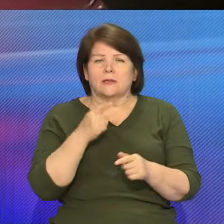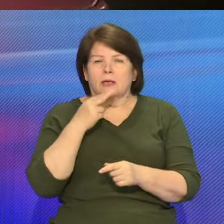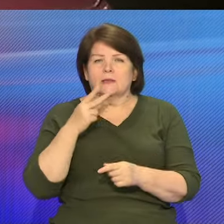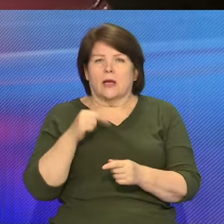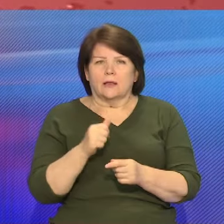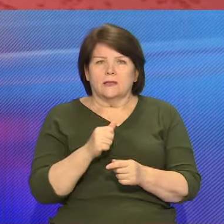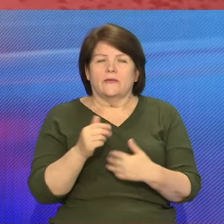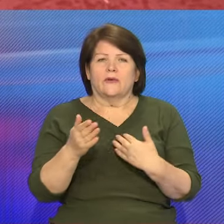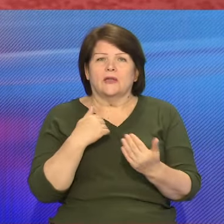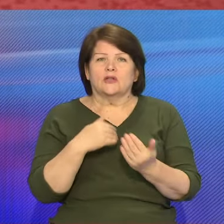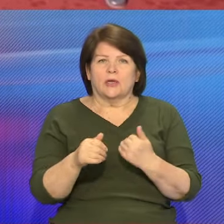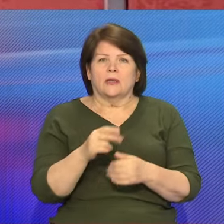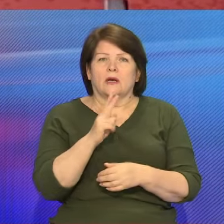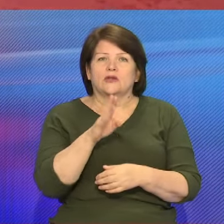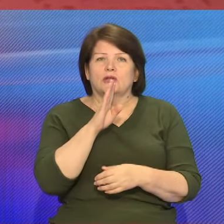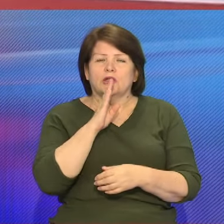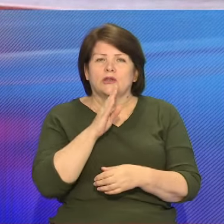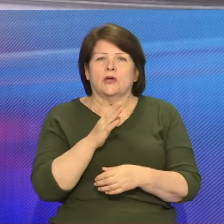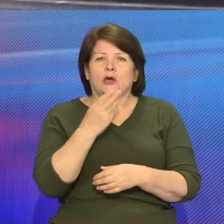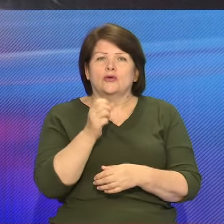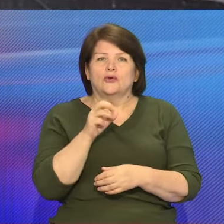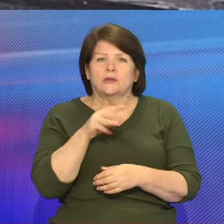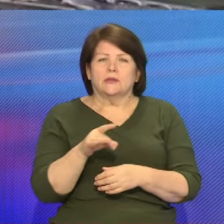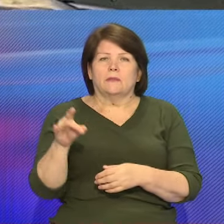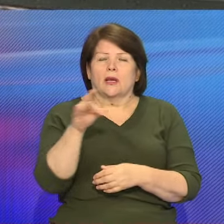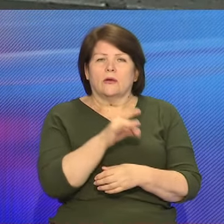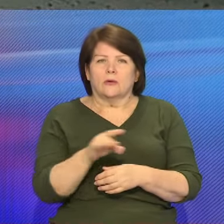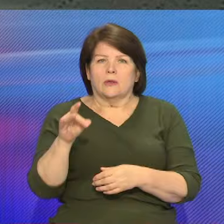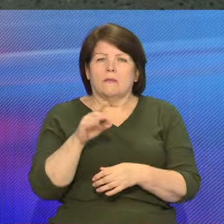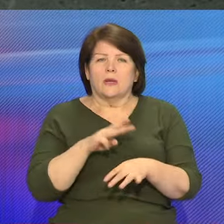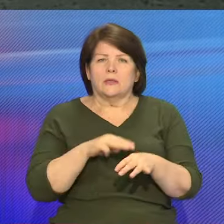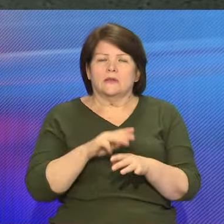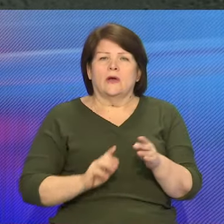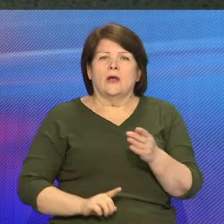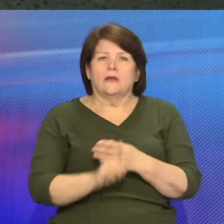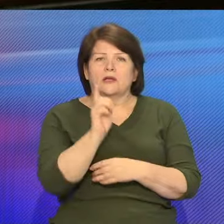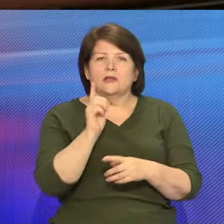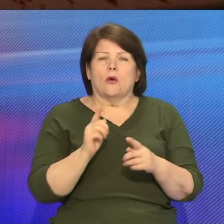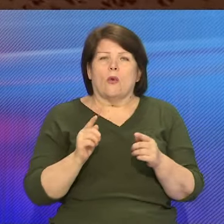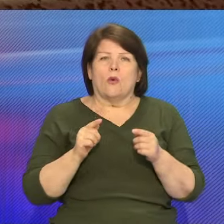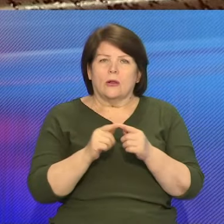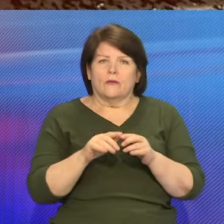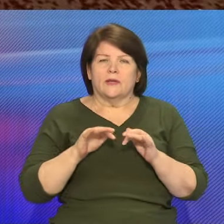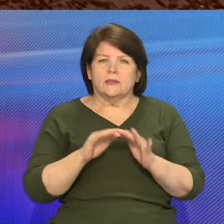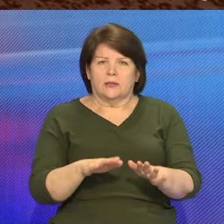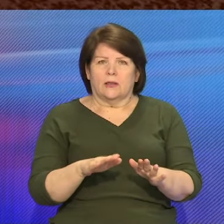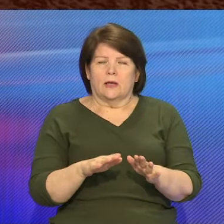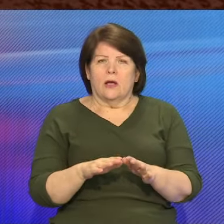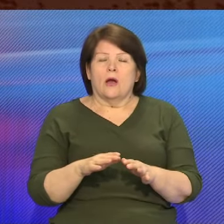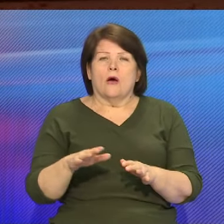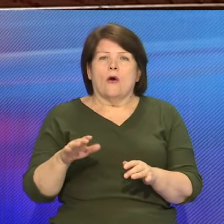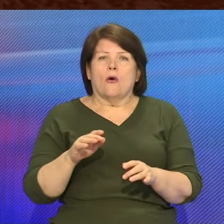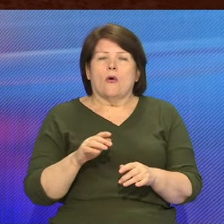У адносінах да грамадзянкі Шчучынскім раённым аддзелам следчага камітэта пачата крымінальная справа па артыкуле